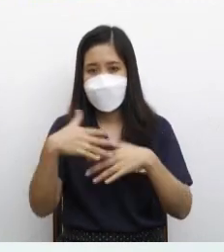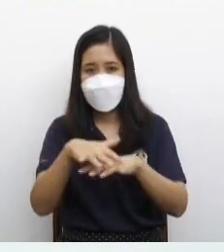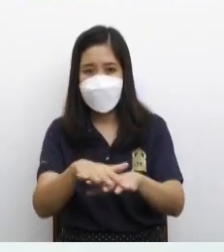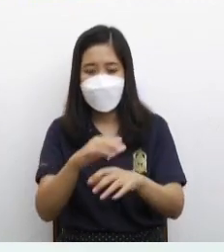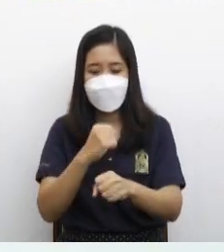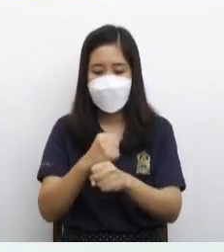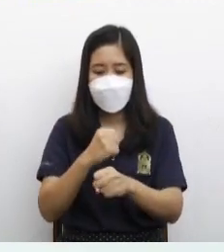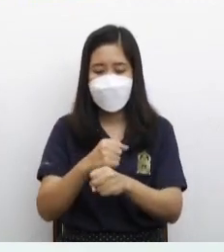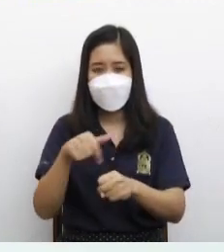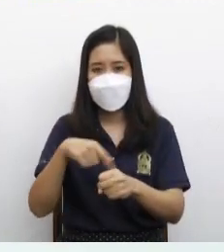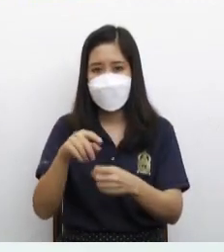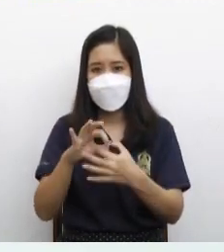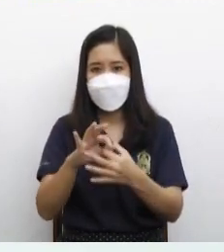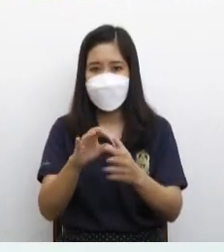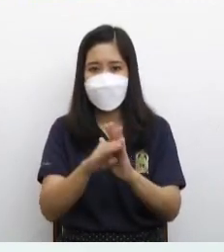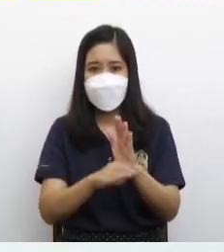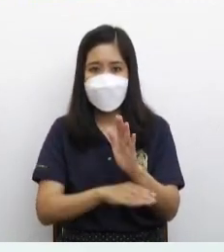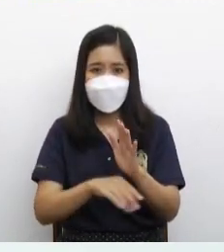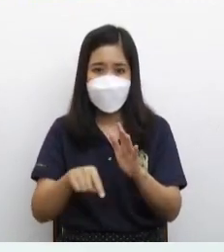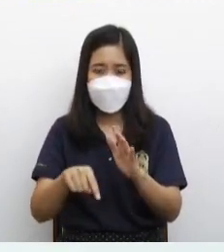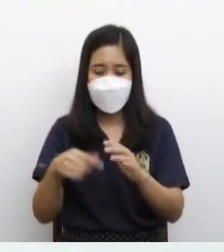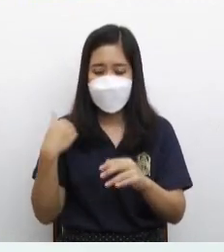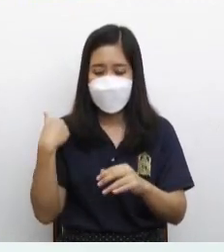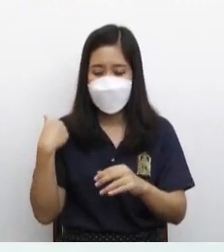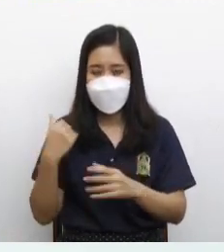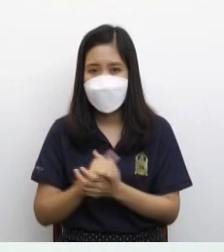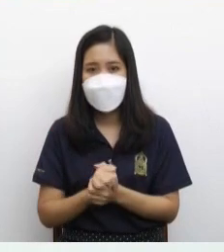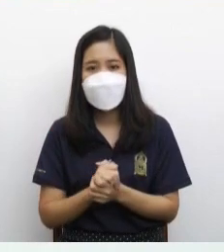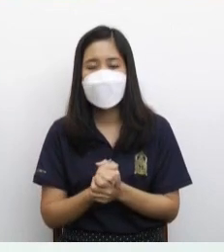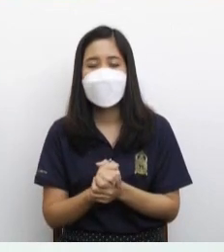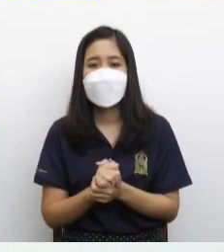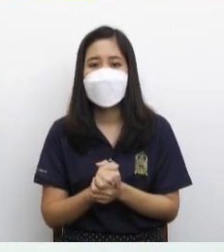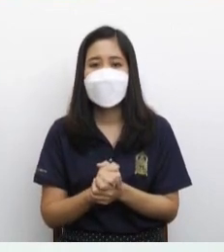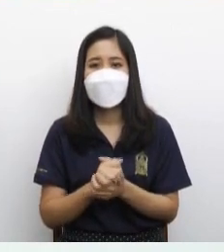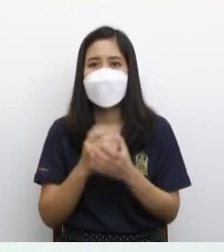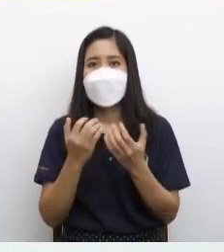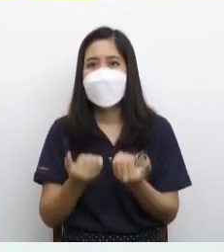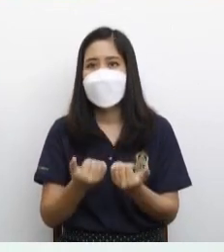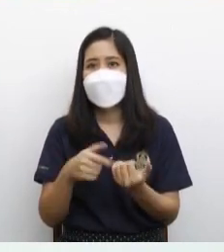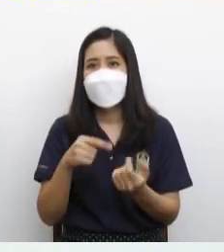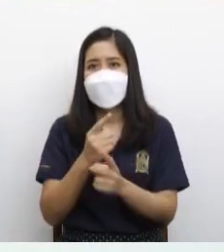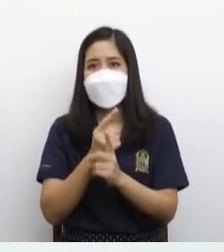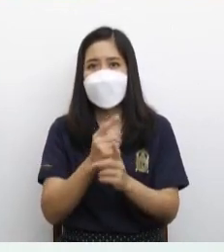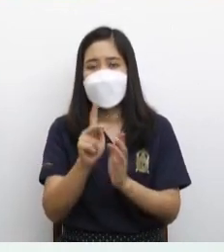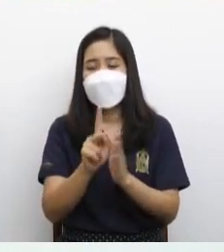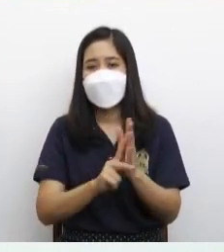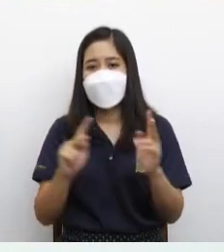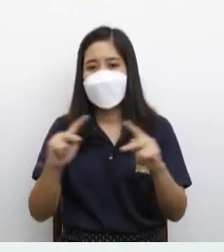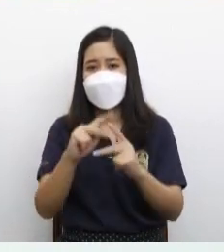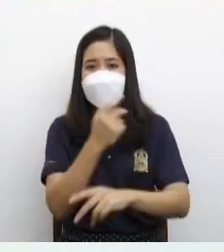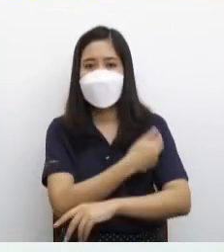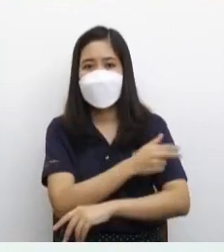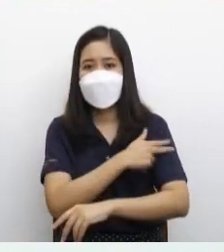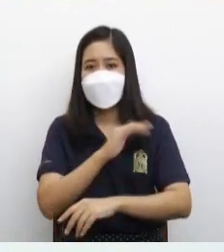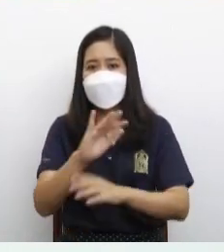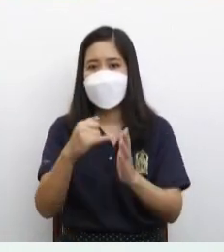ทำงานร่วมกับทางโรงเรียนได้เป็นอย่างดีก็ขอดูการขอบคุณอ่าทางการแพทย์สาสุขจังหวัดนาย